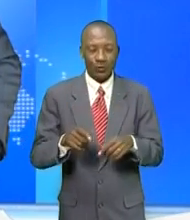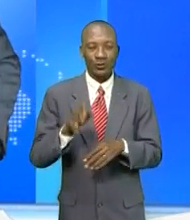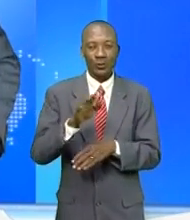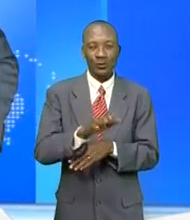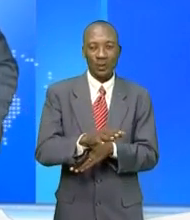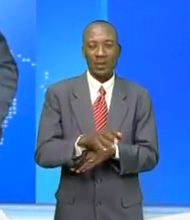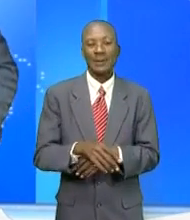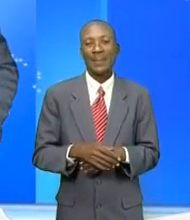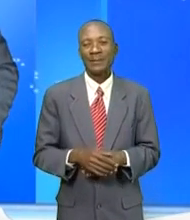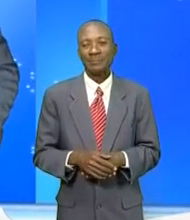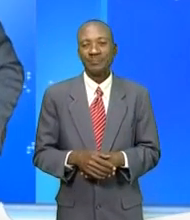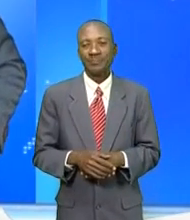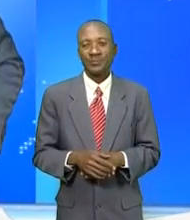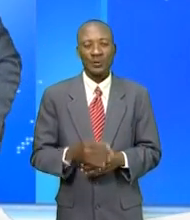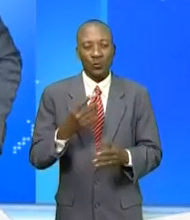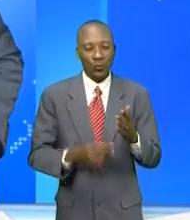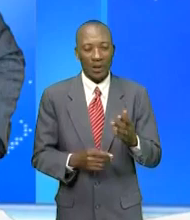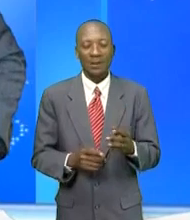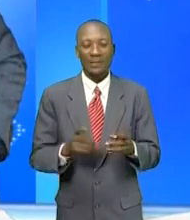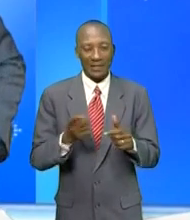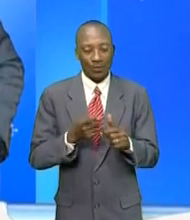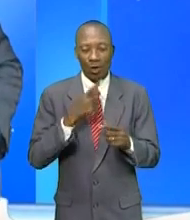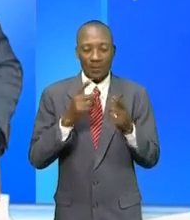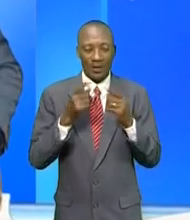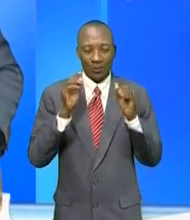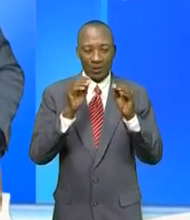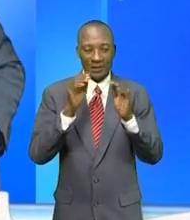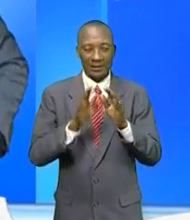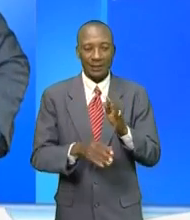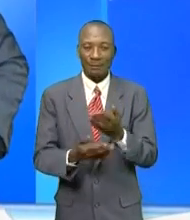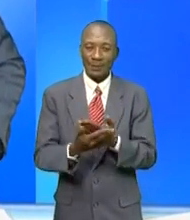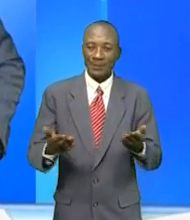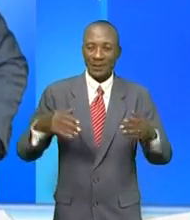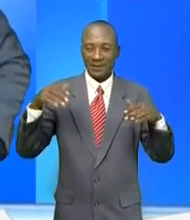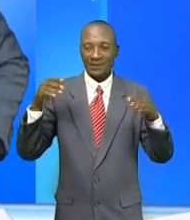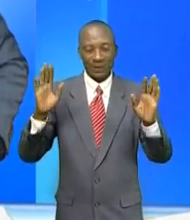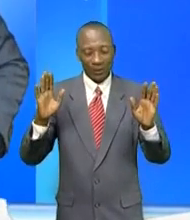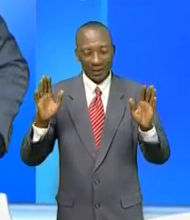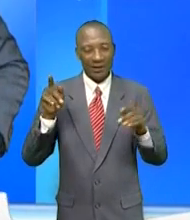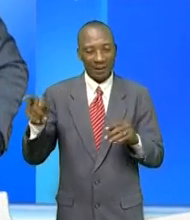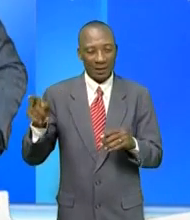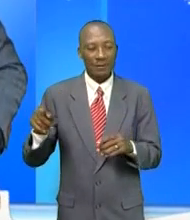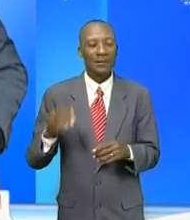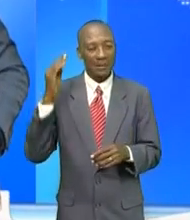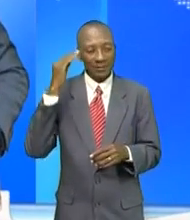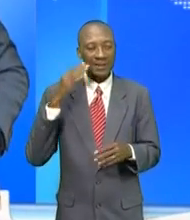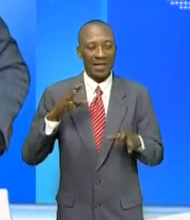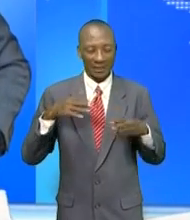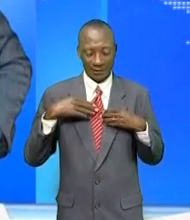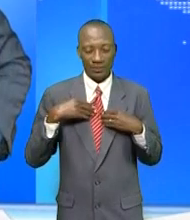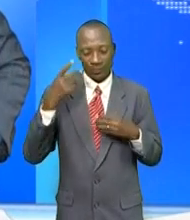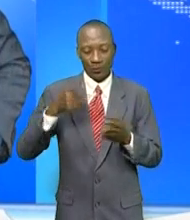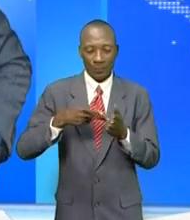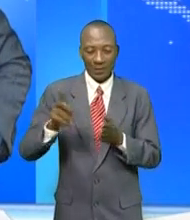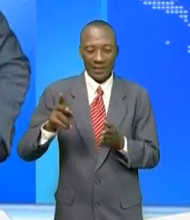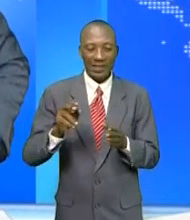20,25% en termes d'augmentation du frais de fonctionnement des écoles publiques, la prise en charge de près de 2000 nouvelles unités d'ici juin, eh bien